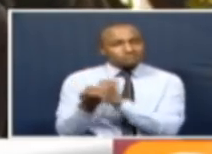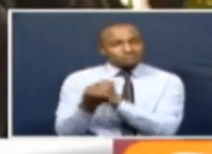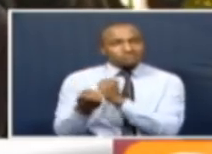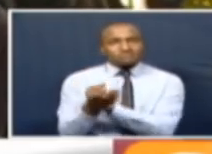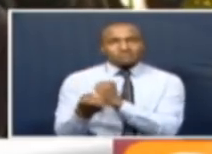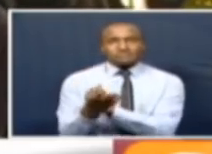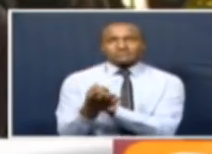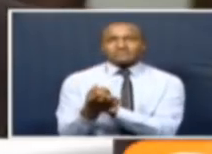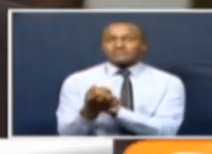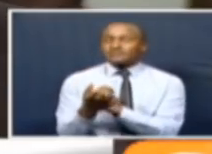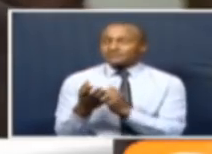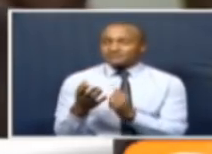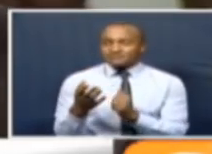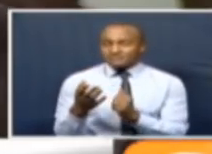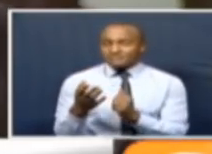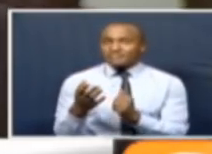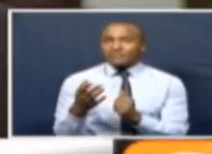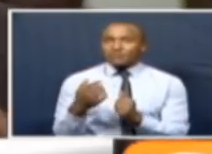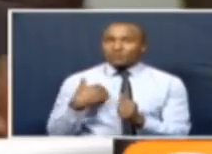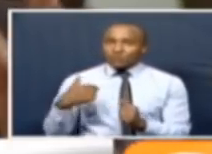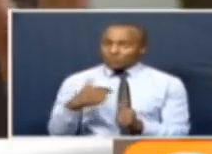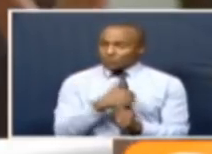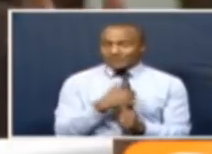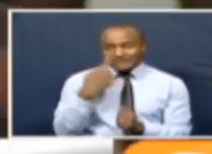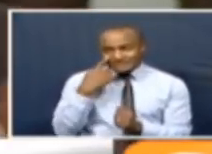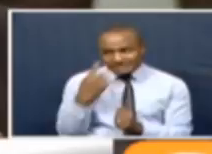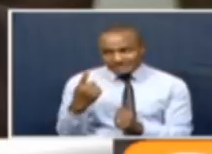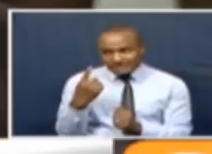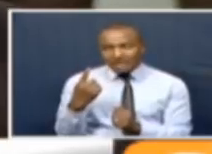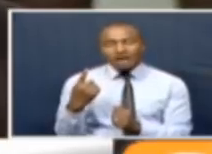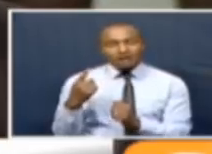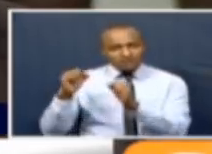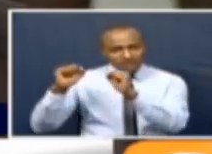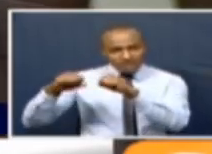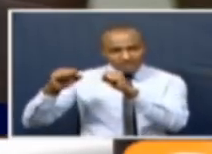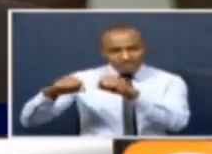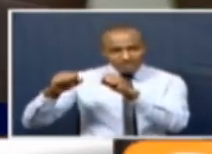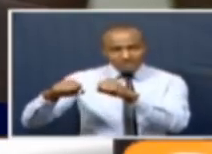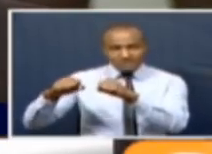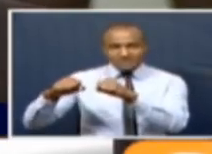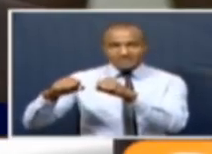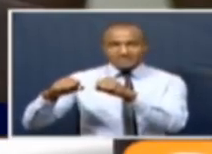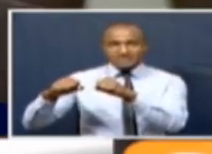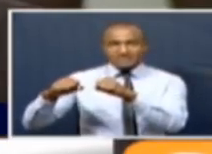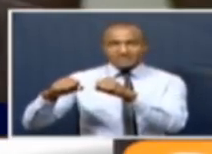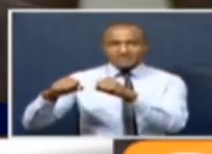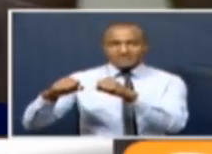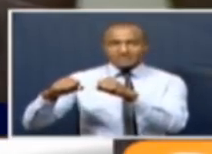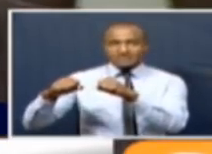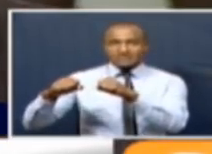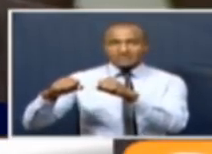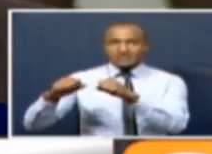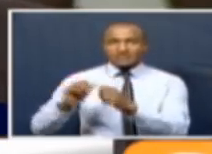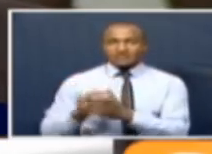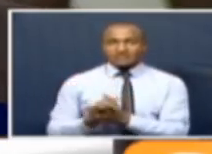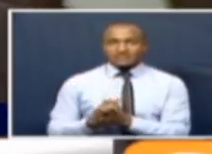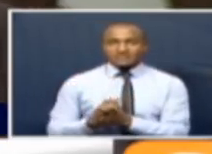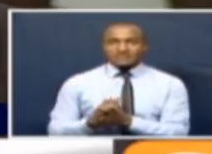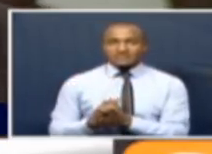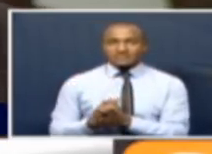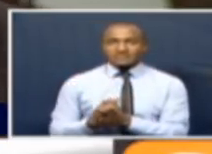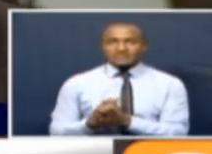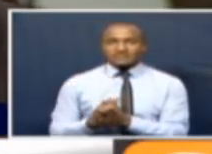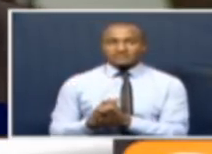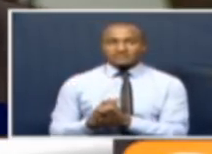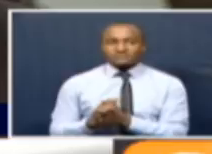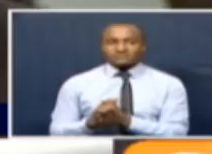2022 zikitawala. Tunapenda hiyo handshake, tunakuunga mkono pamoja na president wetu kwa hiyo handshake, lakini sisi